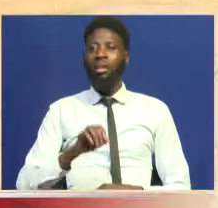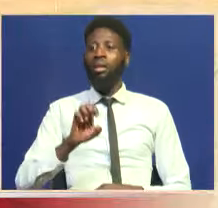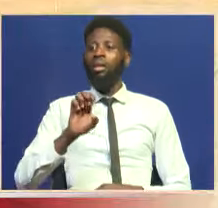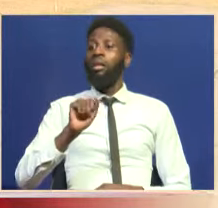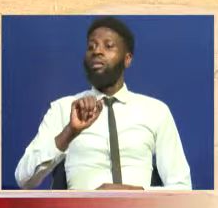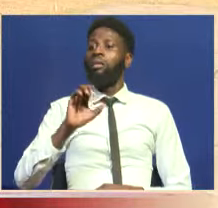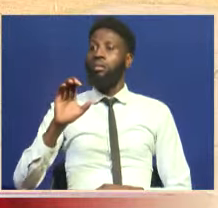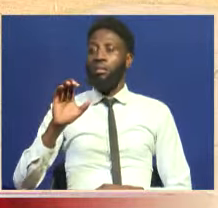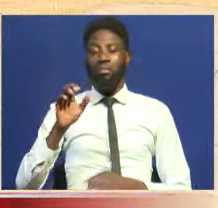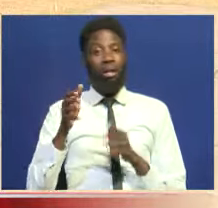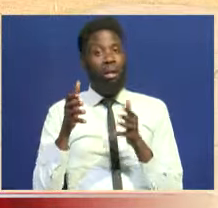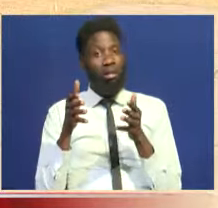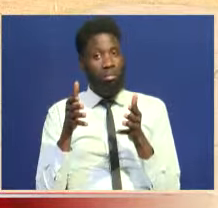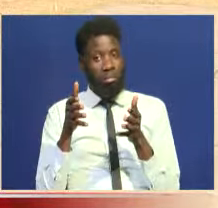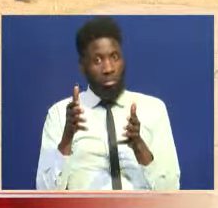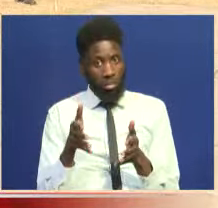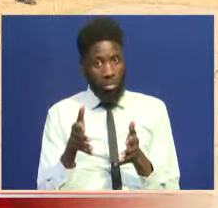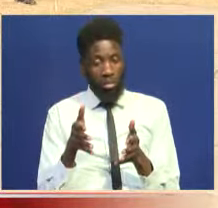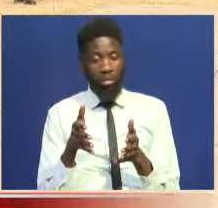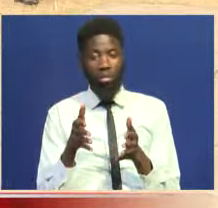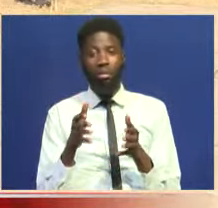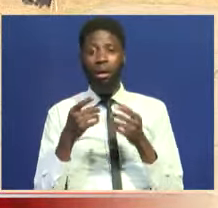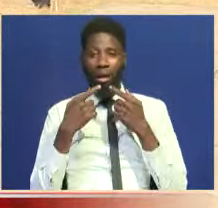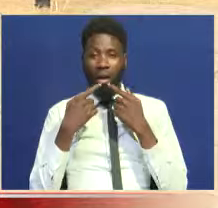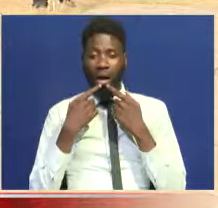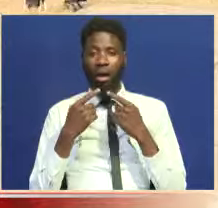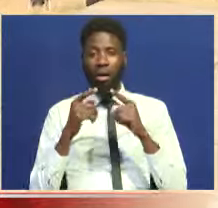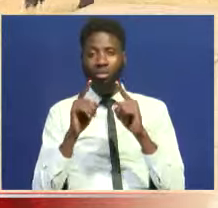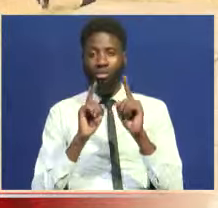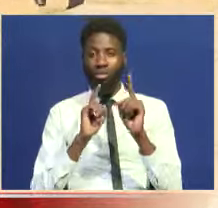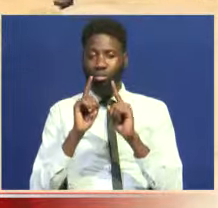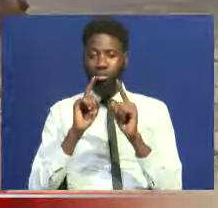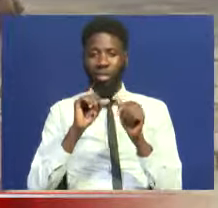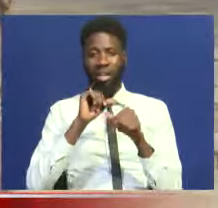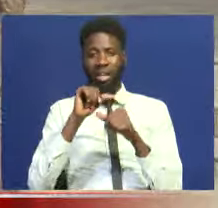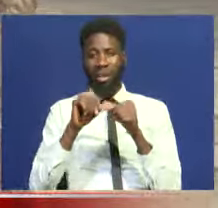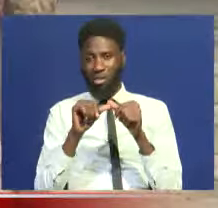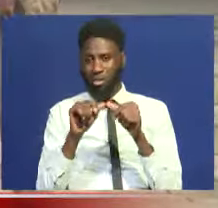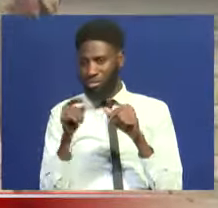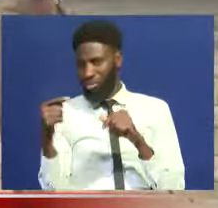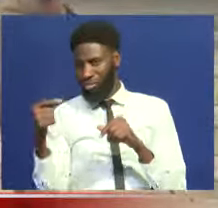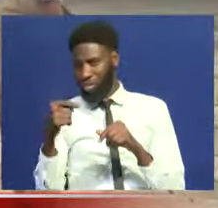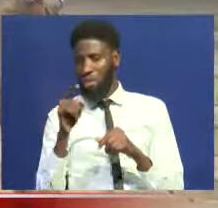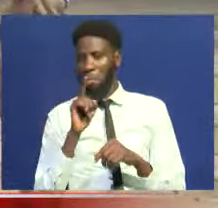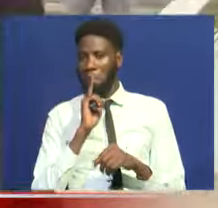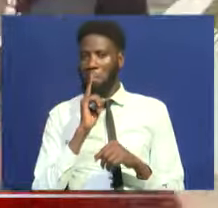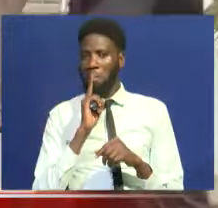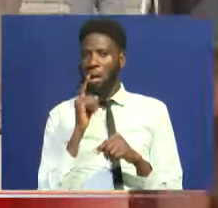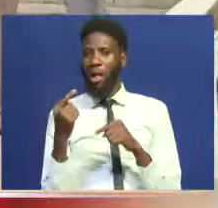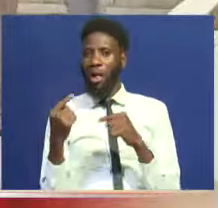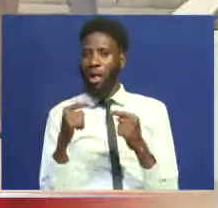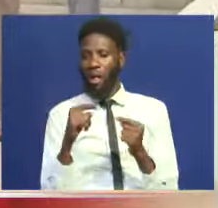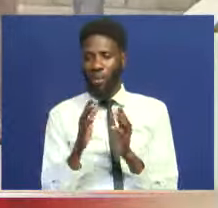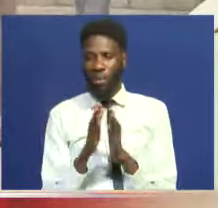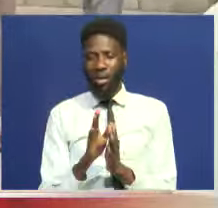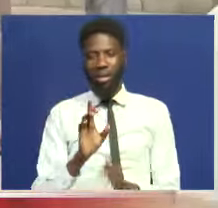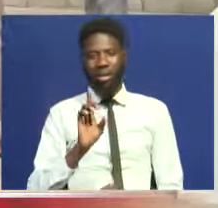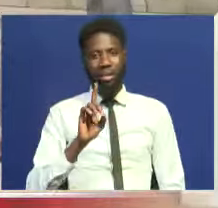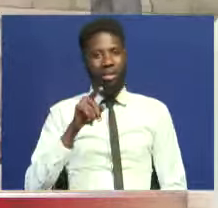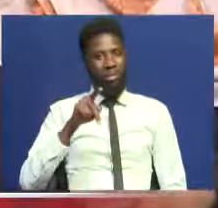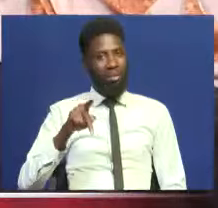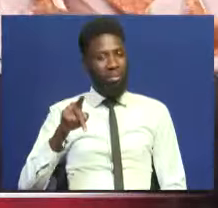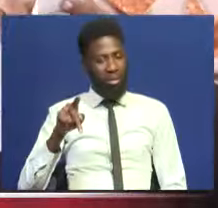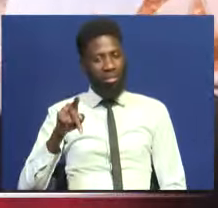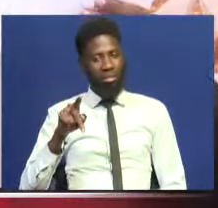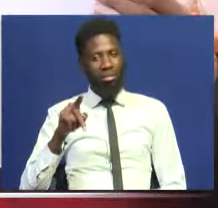EACC hatimaye imevunja kimya chake kuhusiana na kile kinachobainika kuwa mkwaruzano na mkurugenzi wa mashtaka ya umma kuhusiana